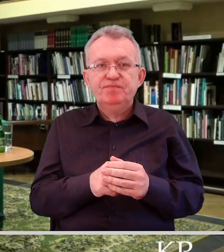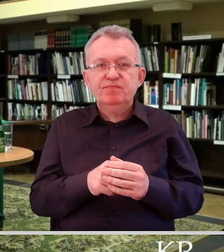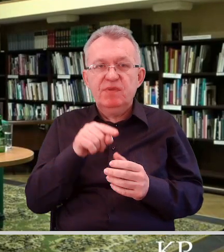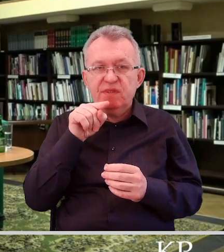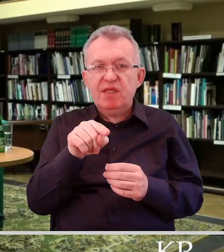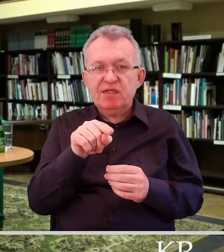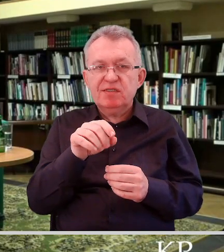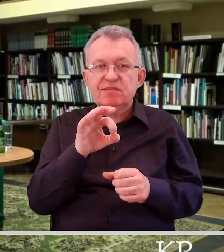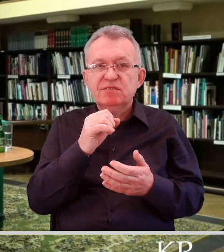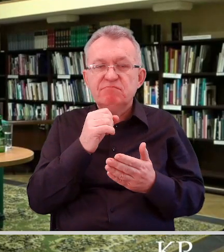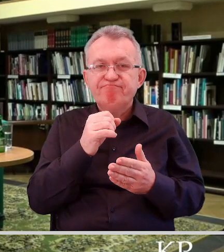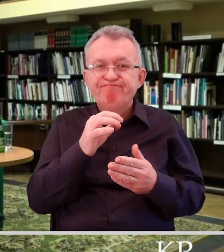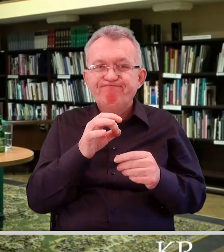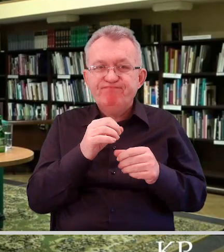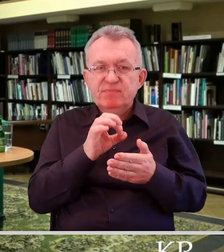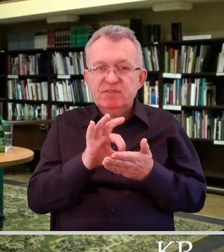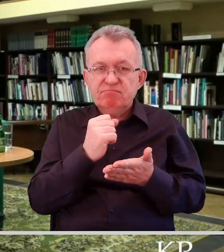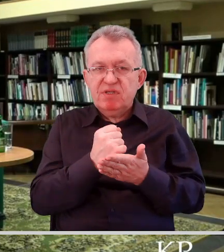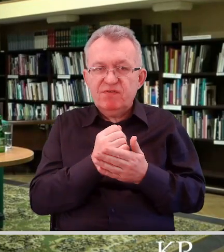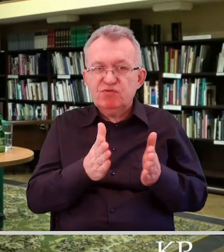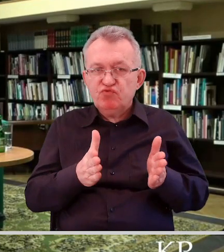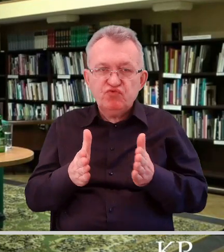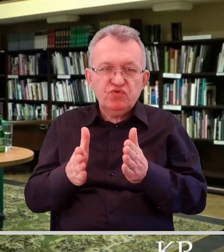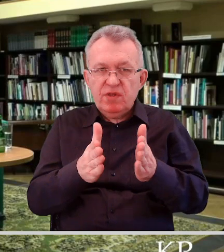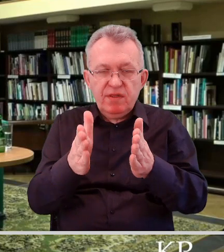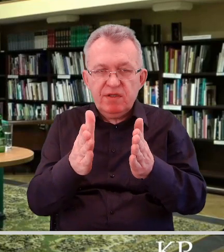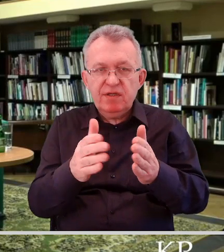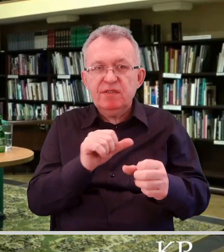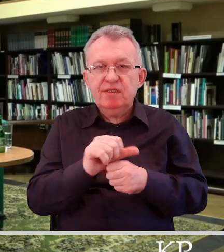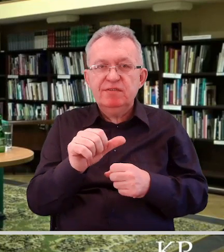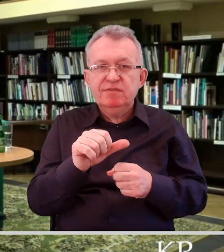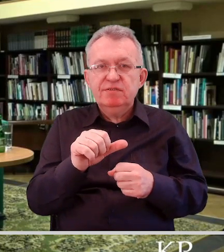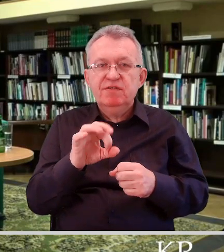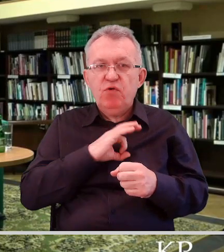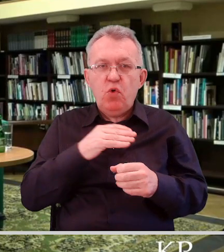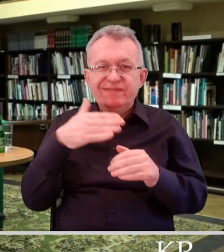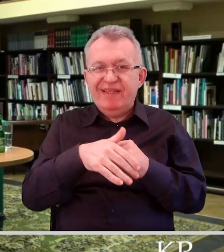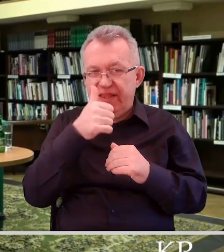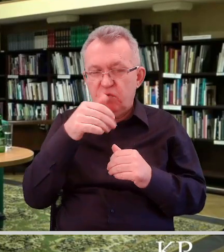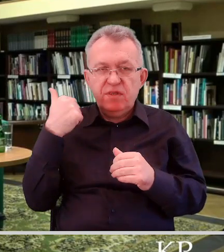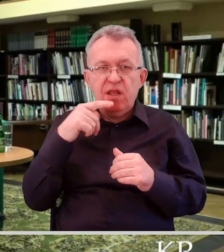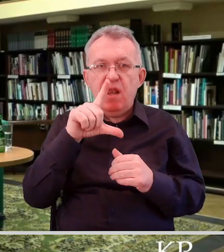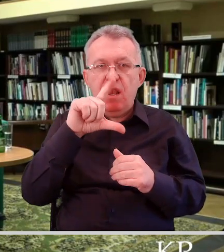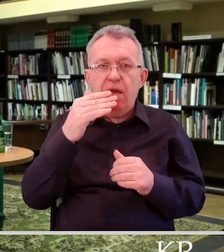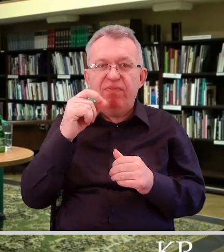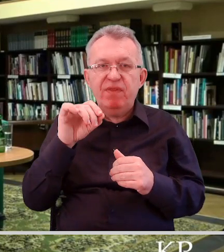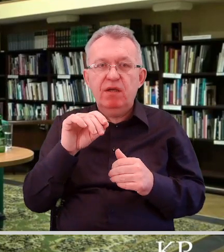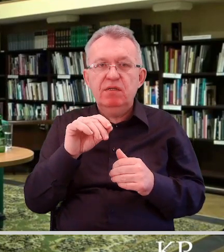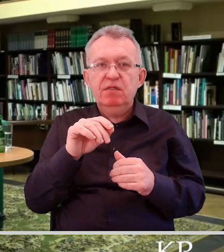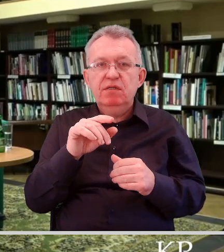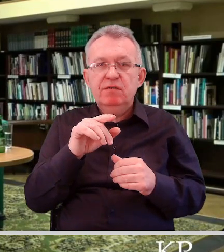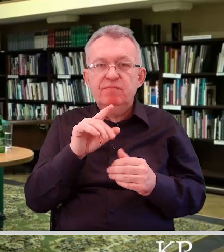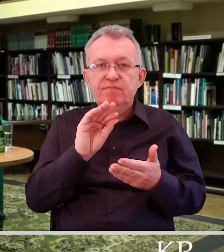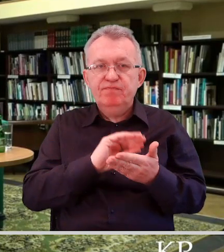ten wątek rzeki się pojawia u ciebie. Teraz w ostatnich tygodniach Małgorzata Lebda biegła z